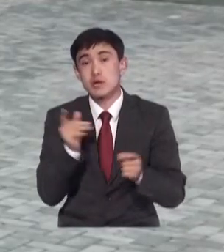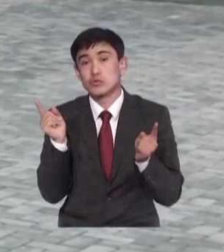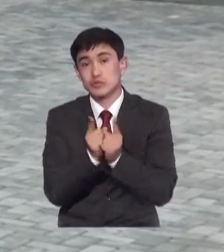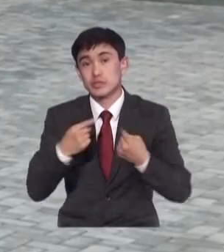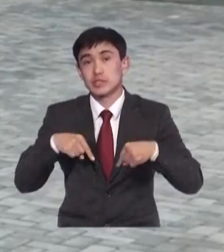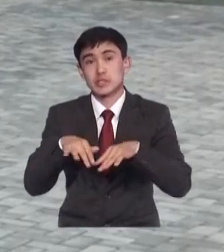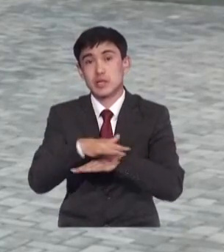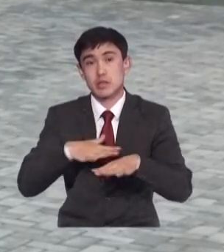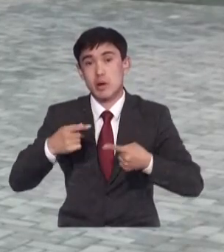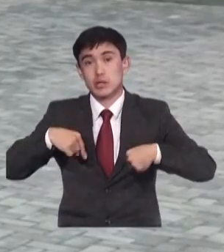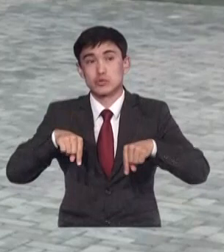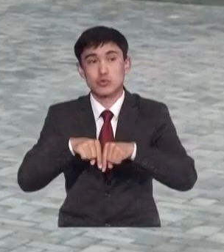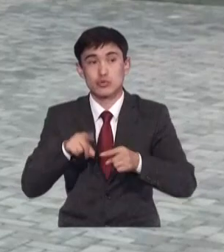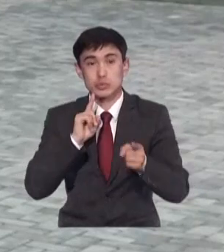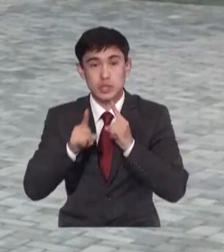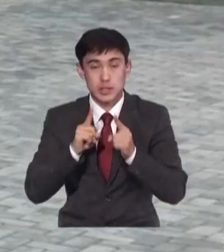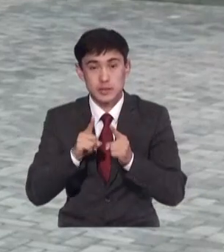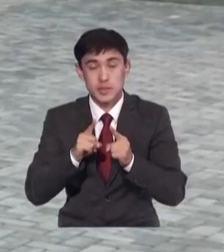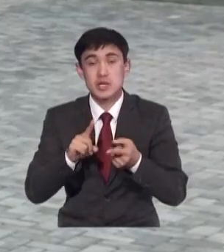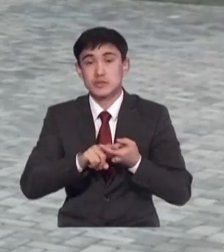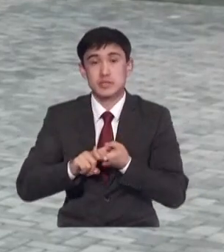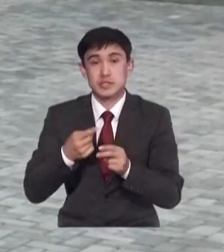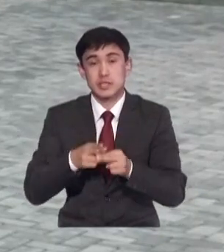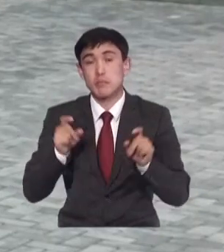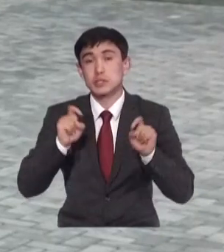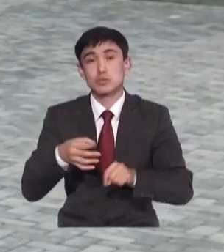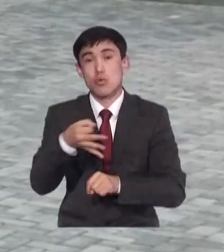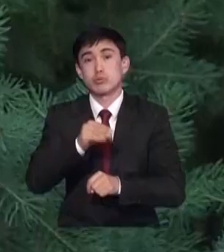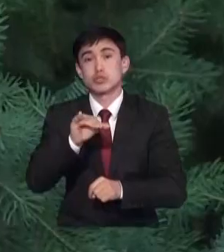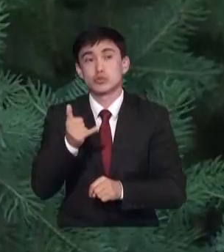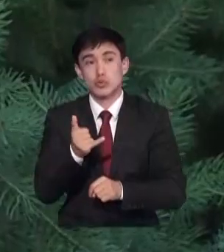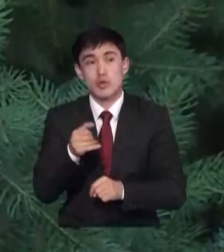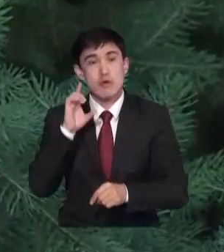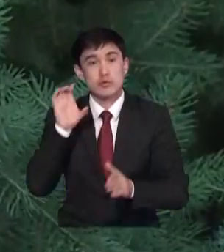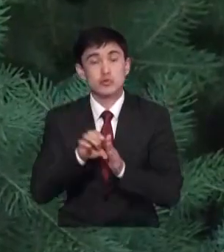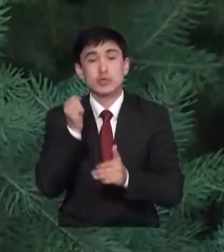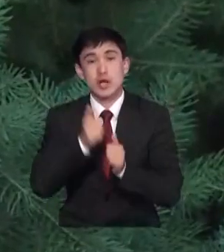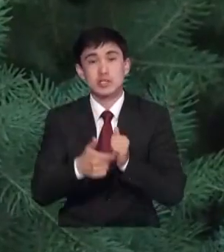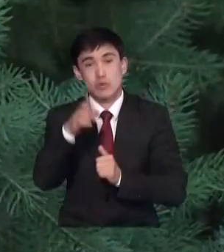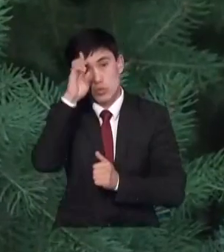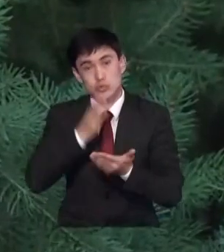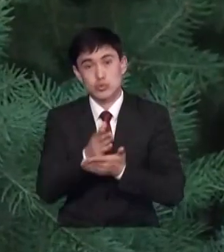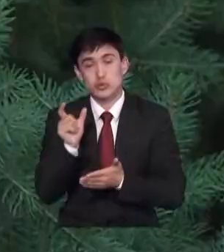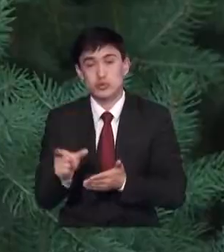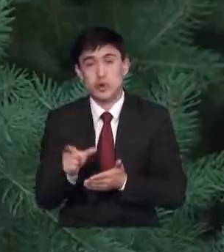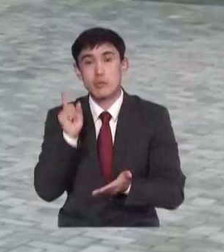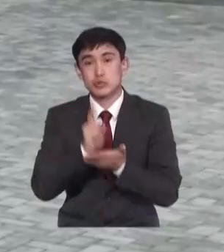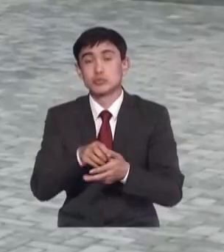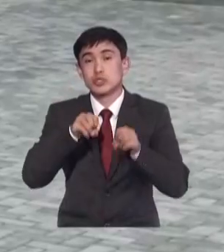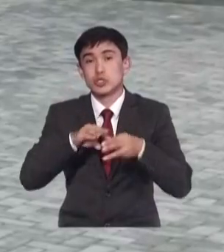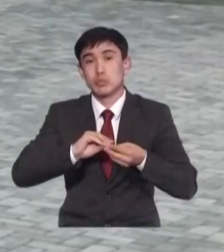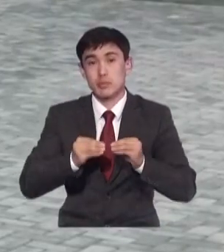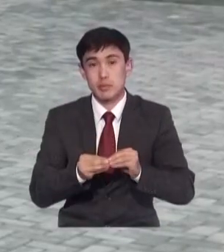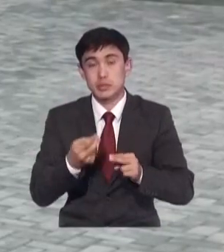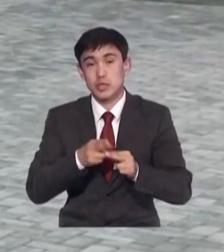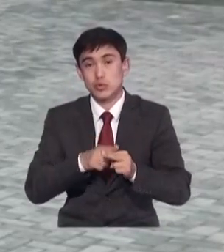с населением и организовываем круглые столы. В связи с этим мы посетили область ШТСУ, выслушали каждого госслужащего и обязуемся решить проблемы,